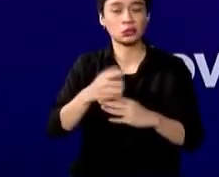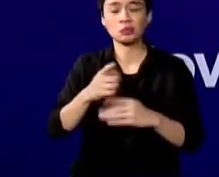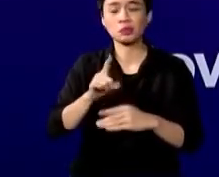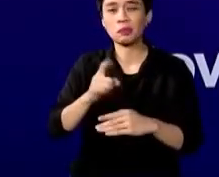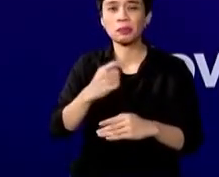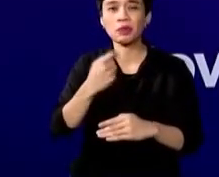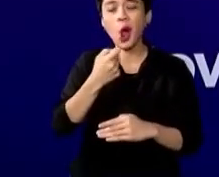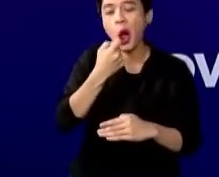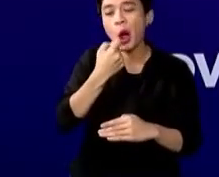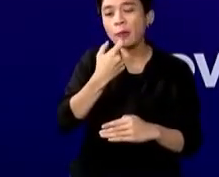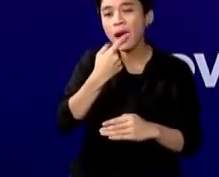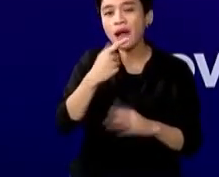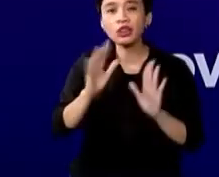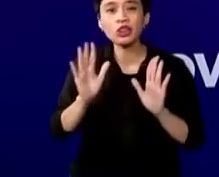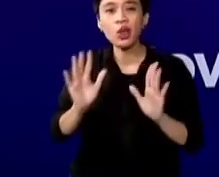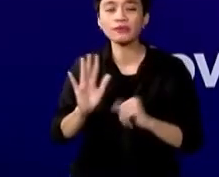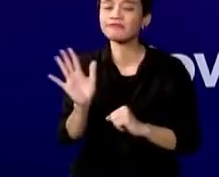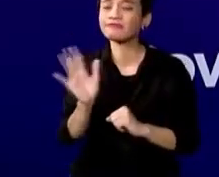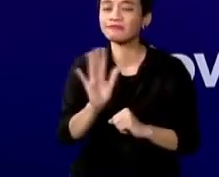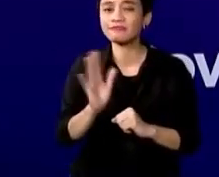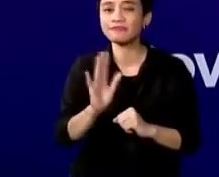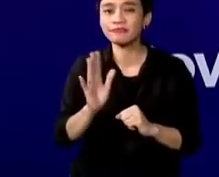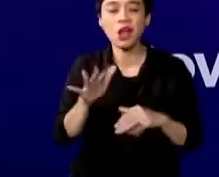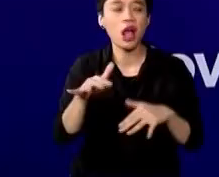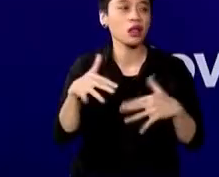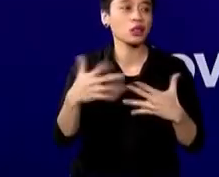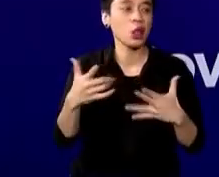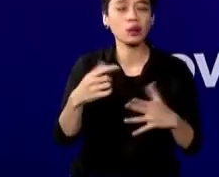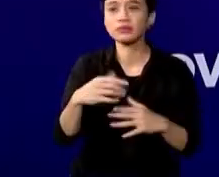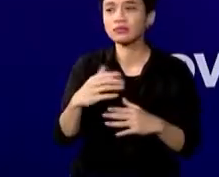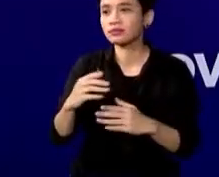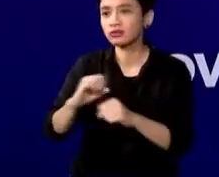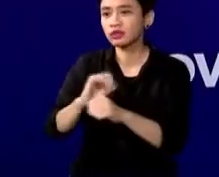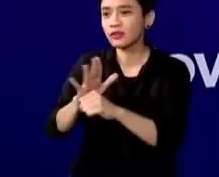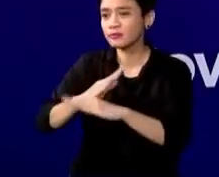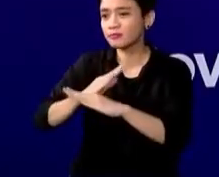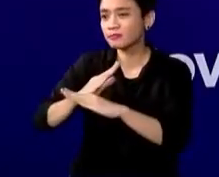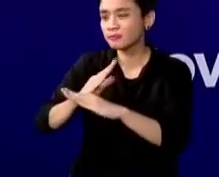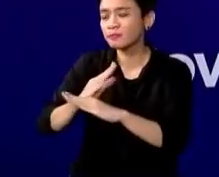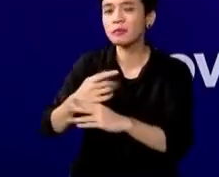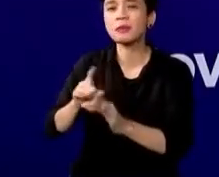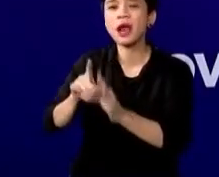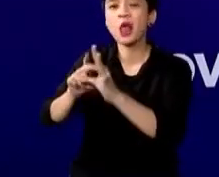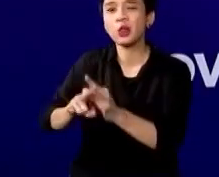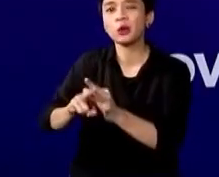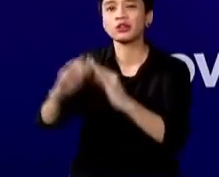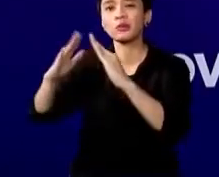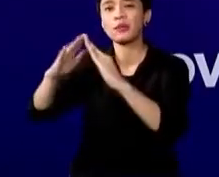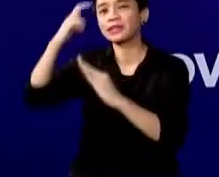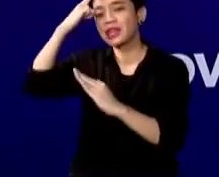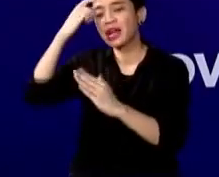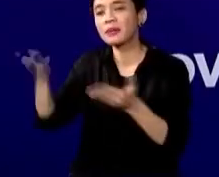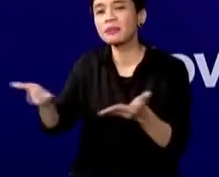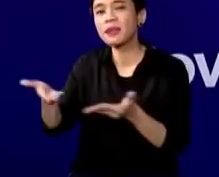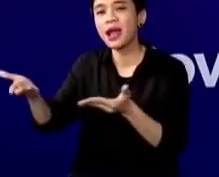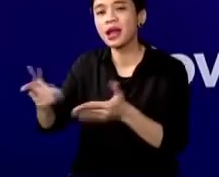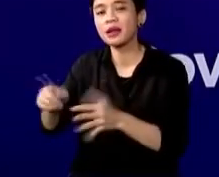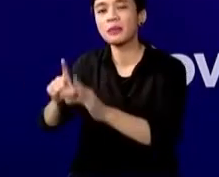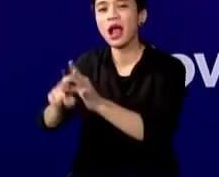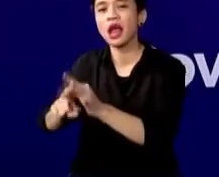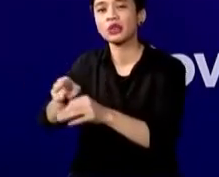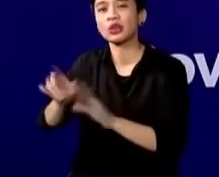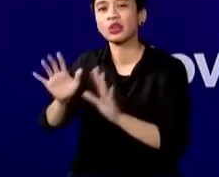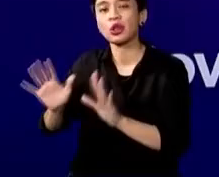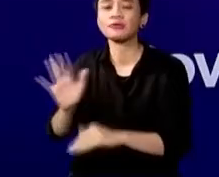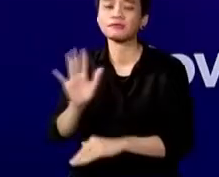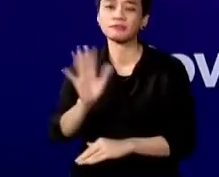obat tidak juga dengan menggunakan e pelayanan rumah sakit dan seterusnya tapi lebih Bagaimana kita